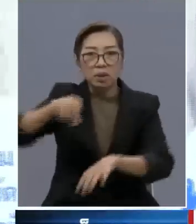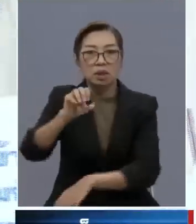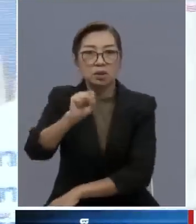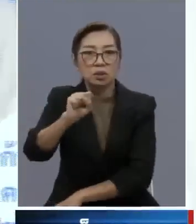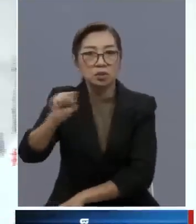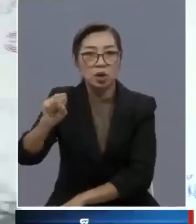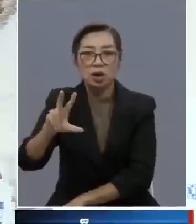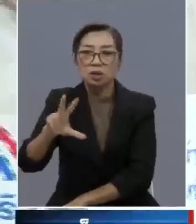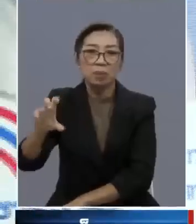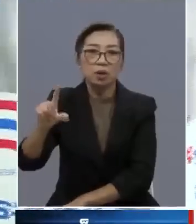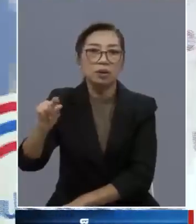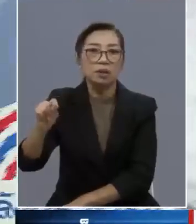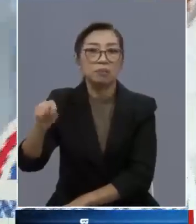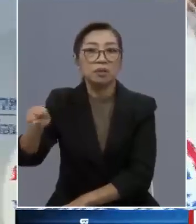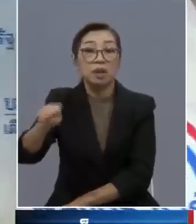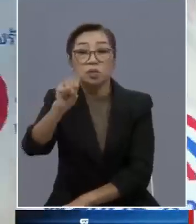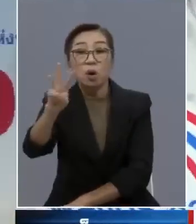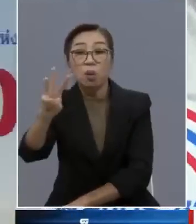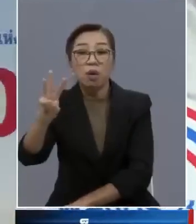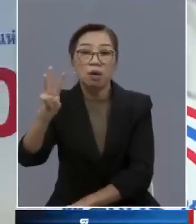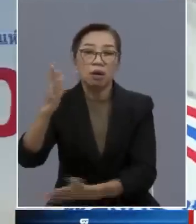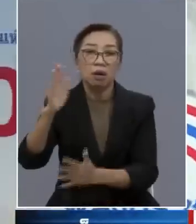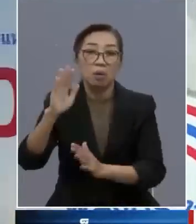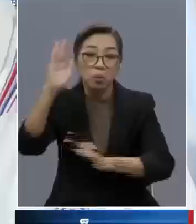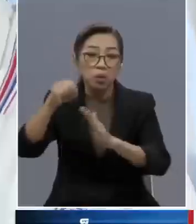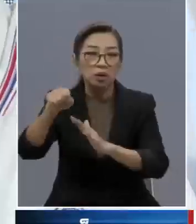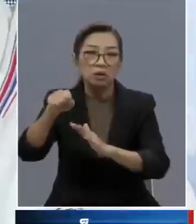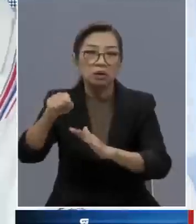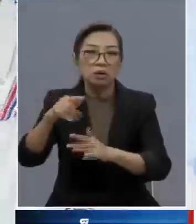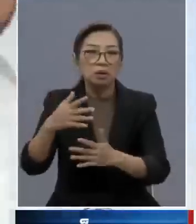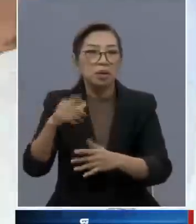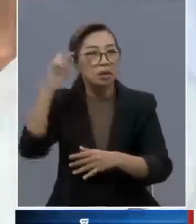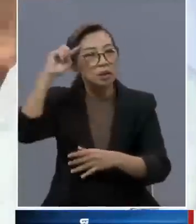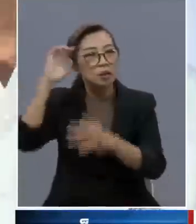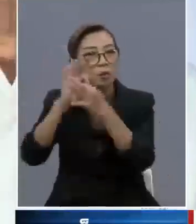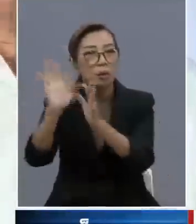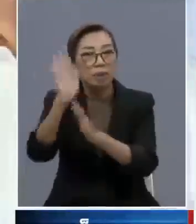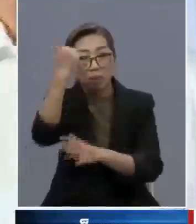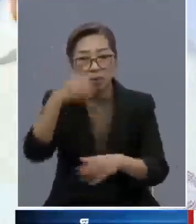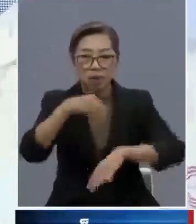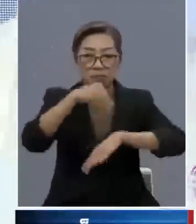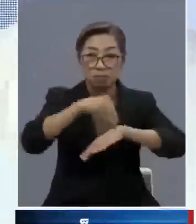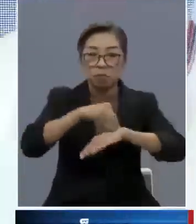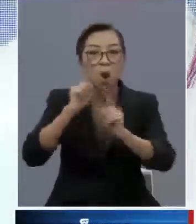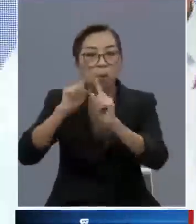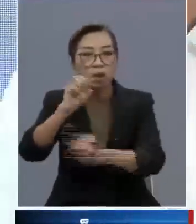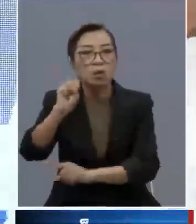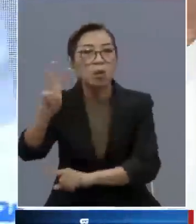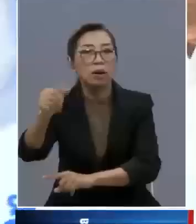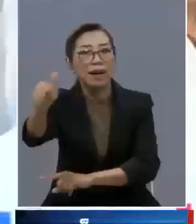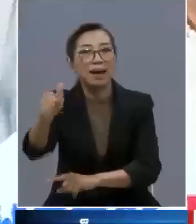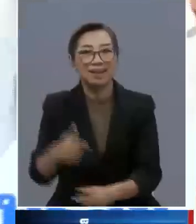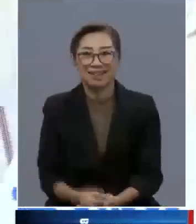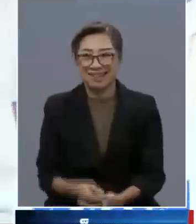ก็คือไม่ต้องกังวลเสียงสว.ด้วยไงเพราะบิ๊กป้อมเองก็สามารถคุมเสียงสว.ได้อยู่แล้ว ครับอันนี้ก็หลายฝ่ายก็ม